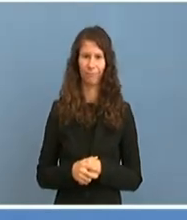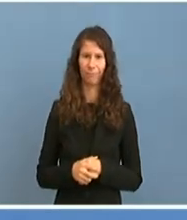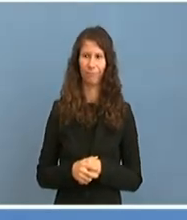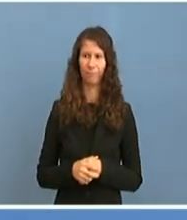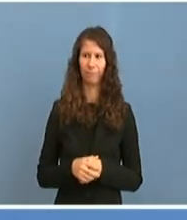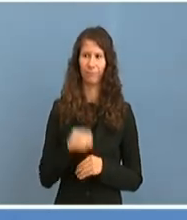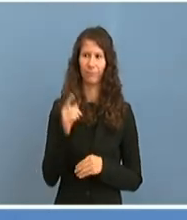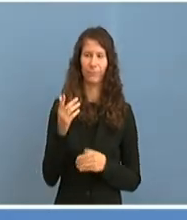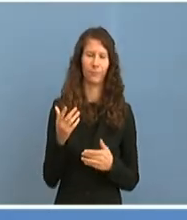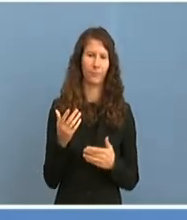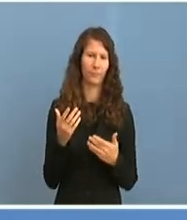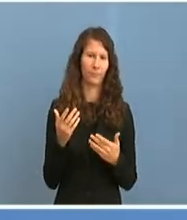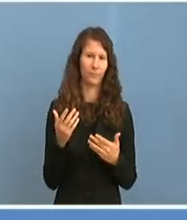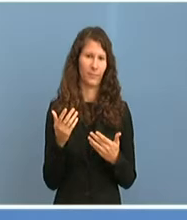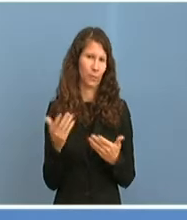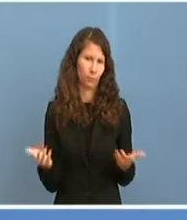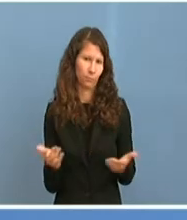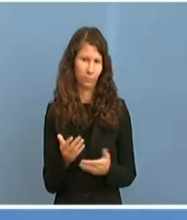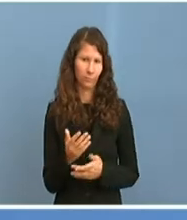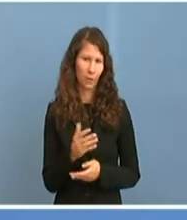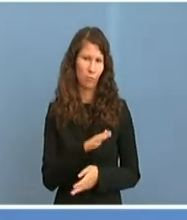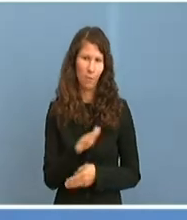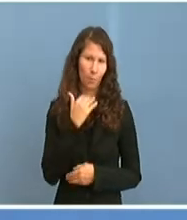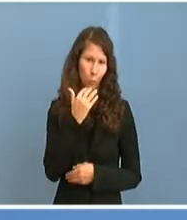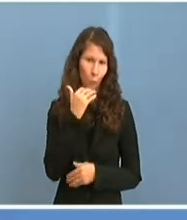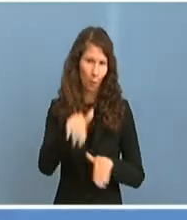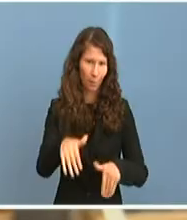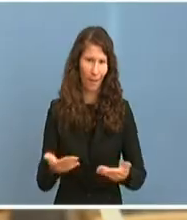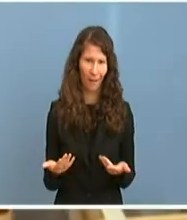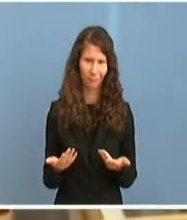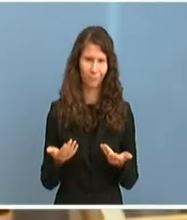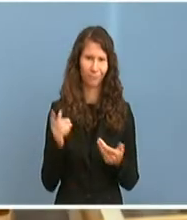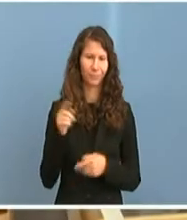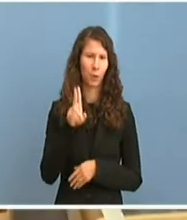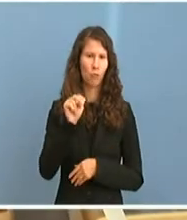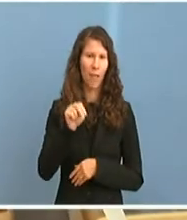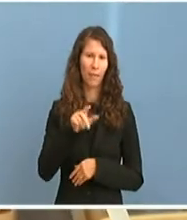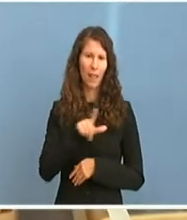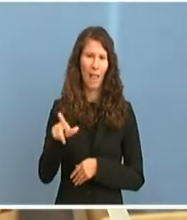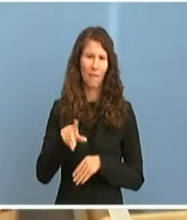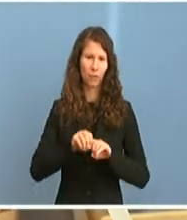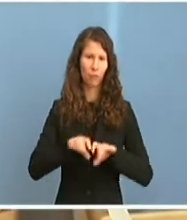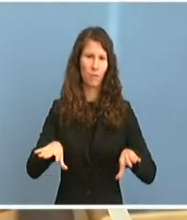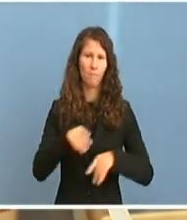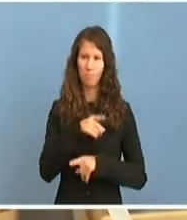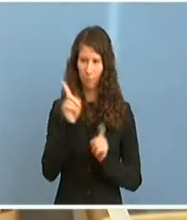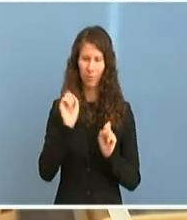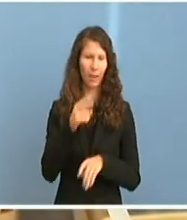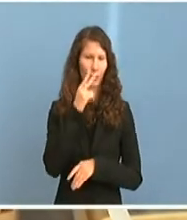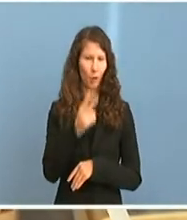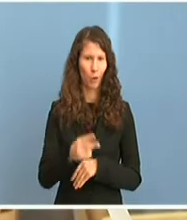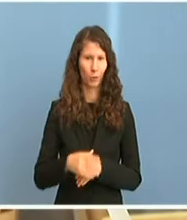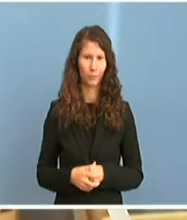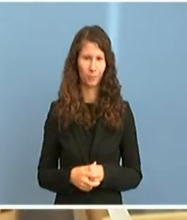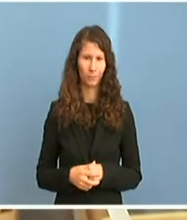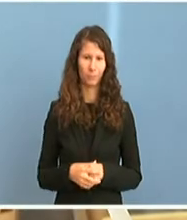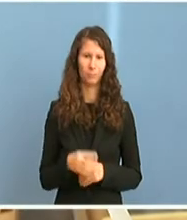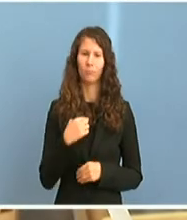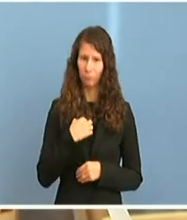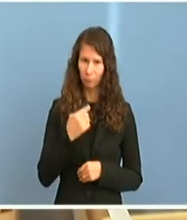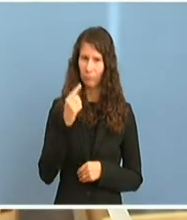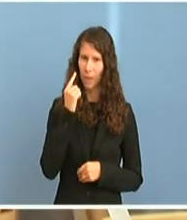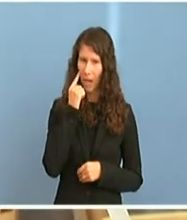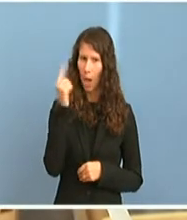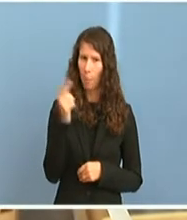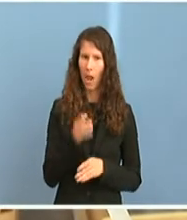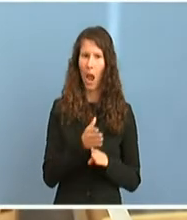Also das ist ja alles protokolliert, kann man sich auch im UN-Livestream ansehen. Und ich gehe schon davon aus, dass das